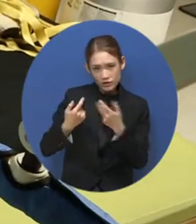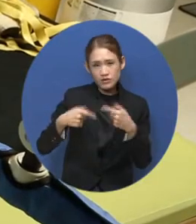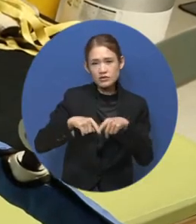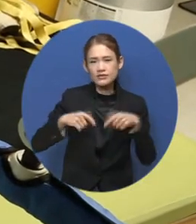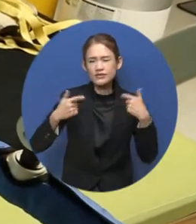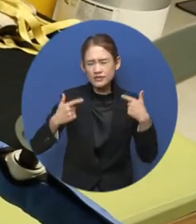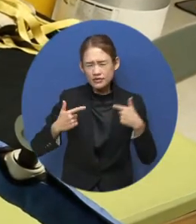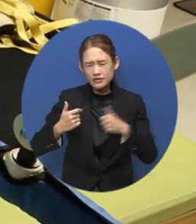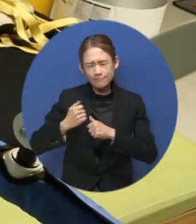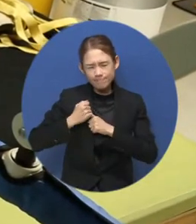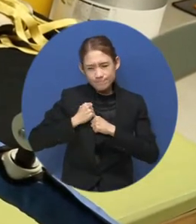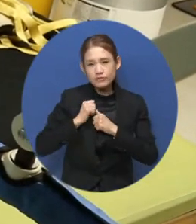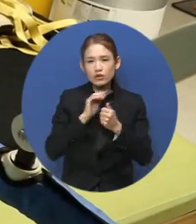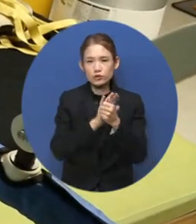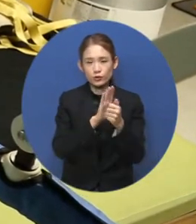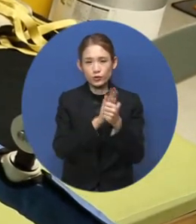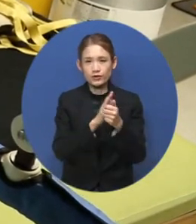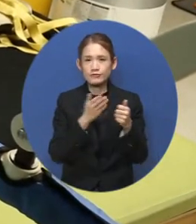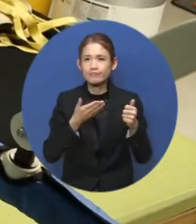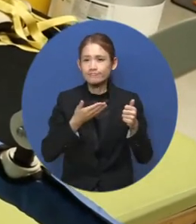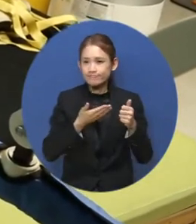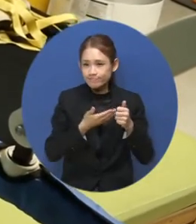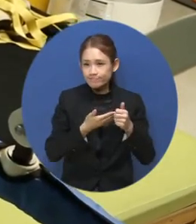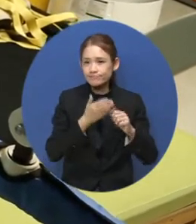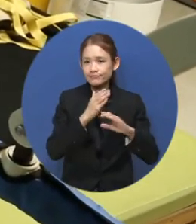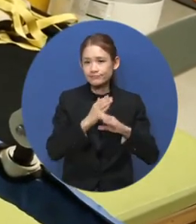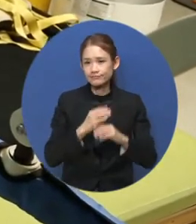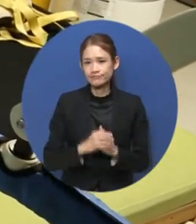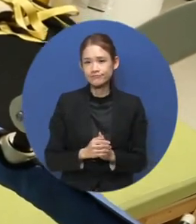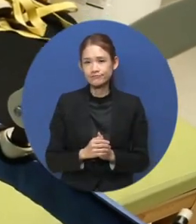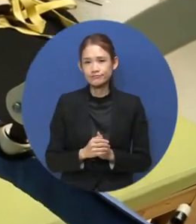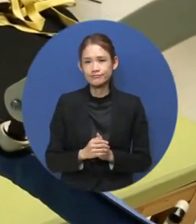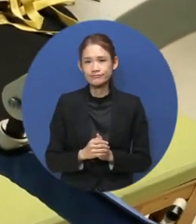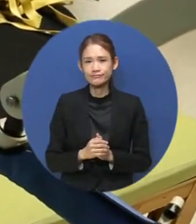든든한 버팀목이 되어주고 있습니다.